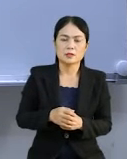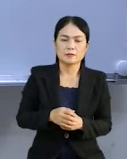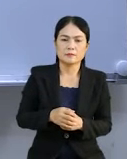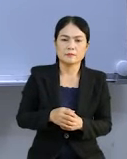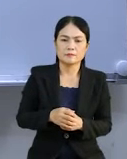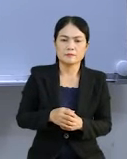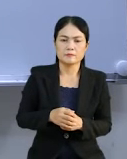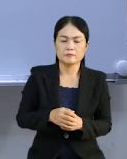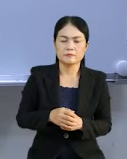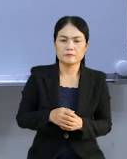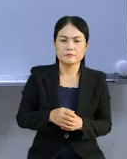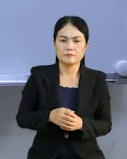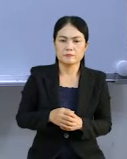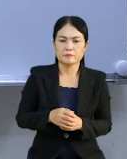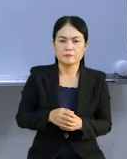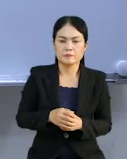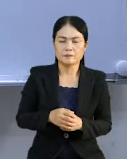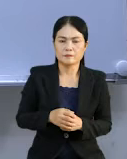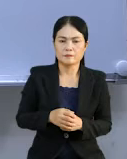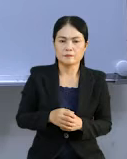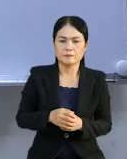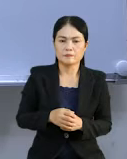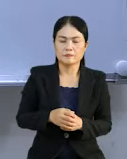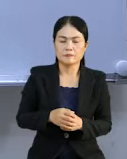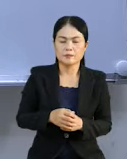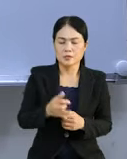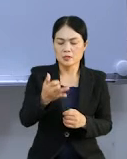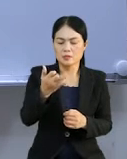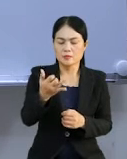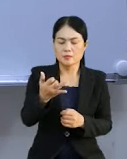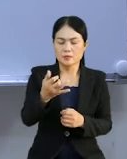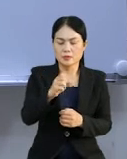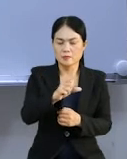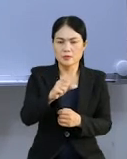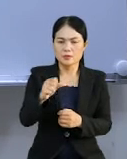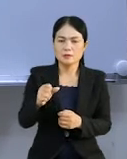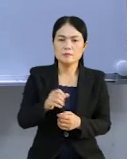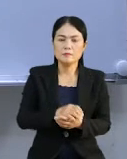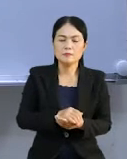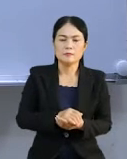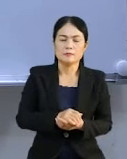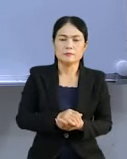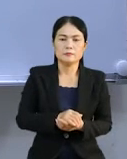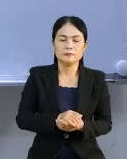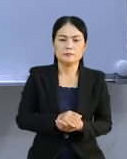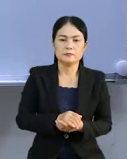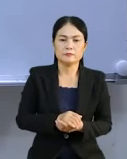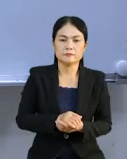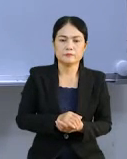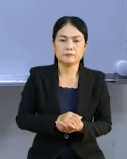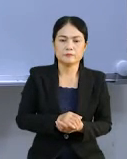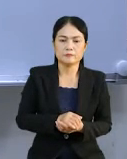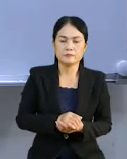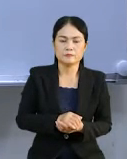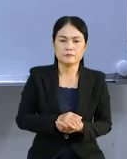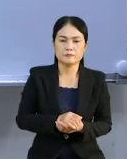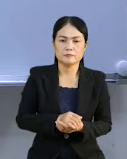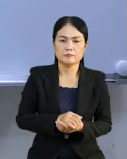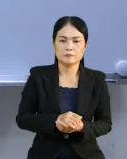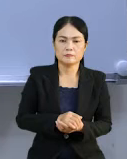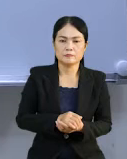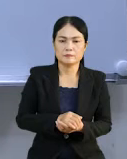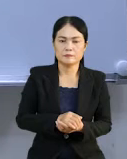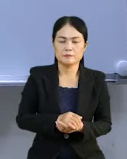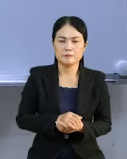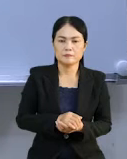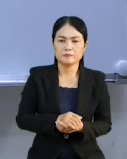mơn á, chẳng phẩm muối, phẩm pì á, bạn phẩm pì mơn, chẳng dừng sẽ tục mùi máu. Dừng bạn phẩm pì mơn.